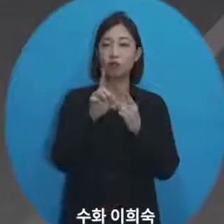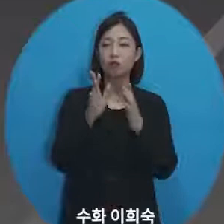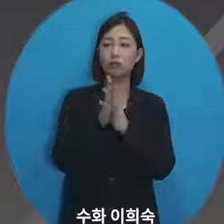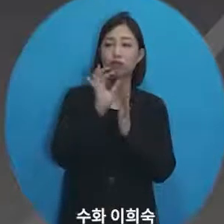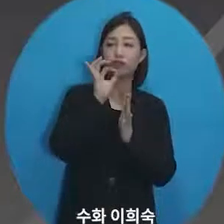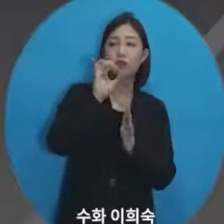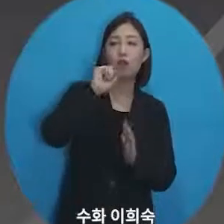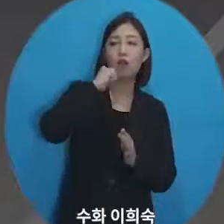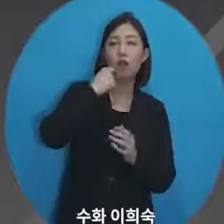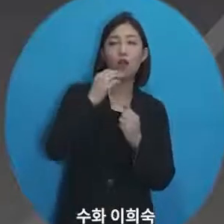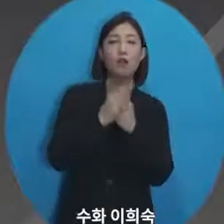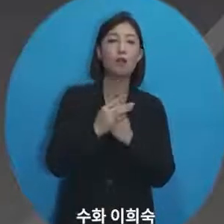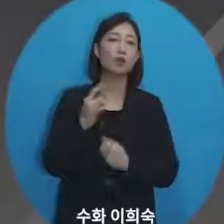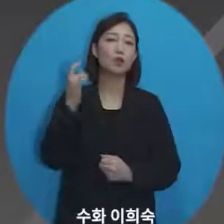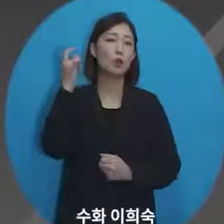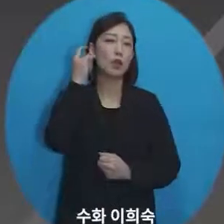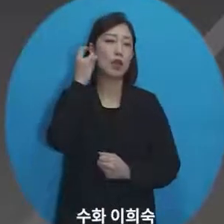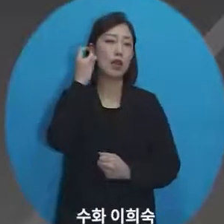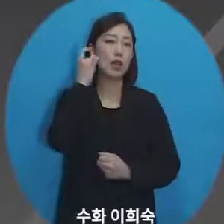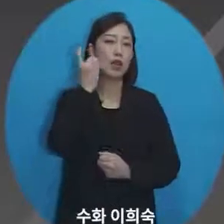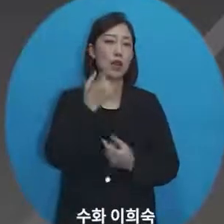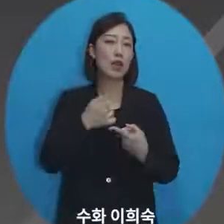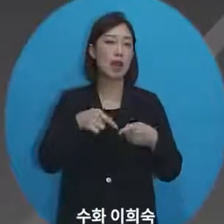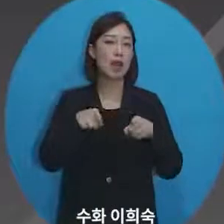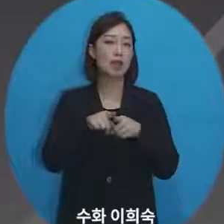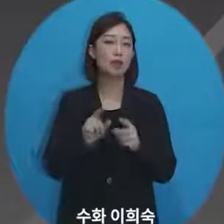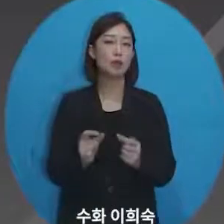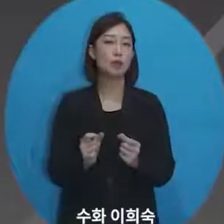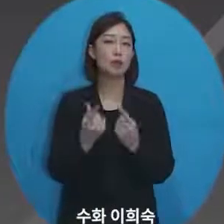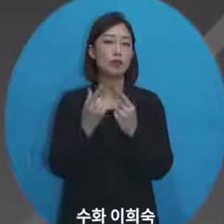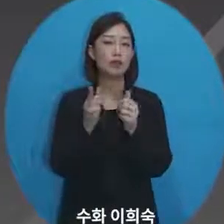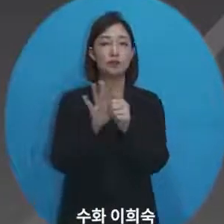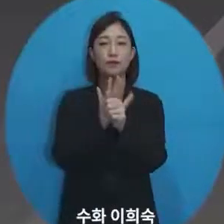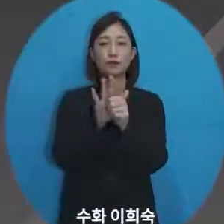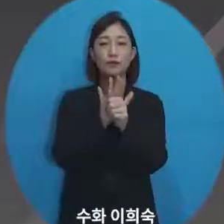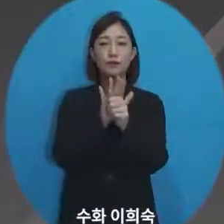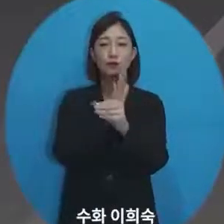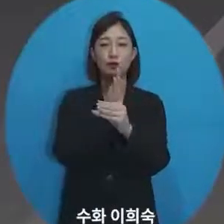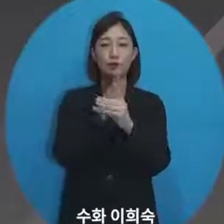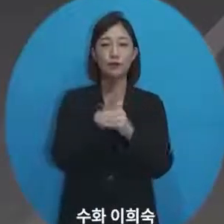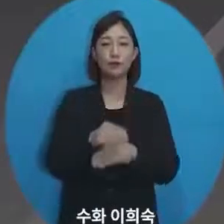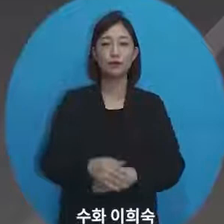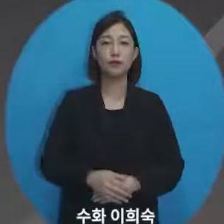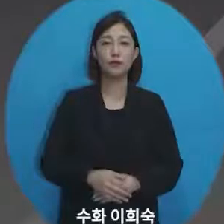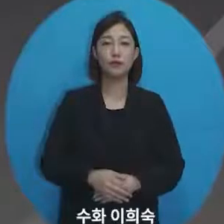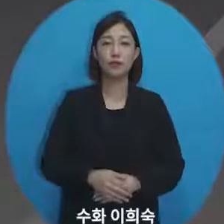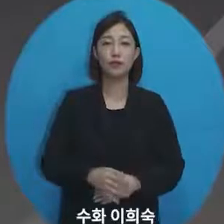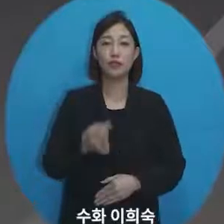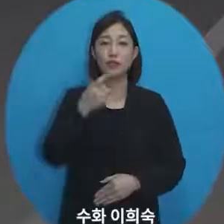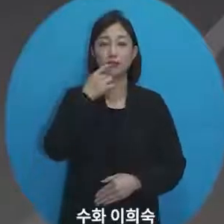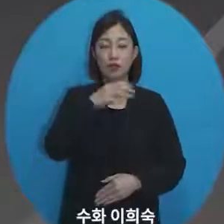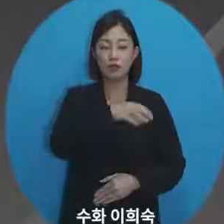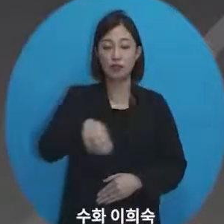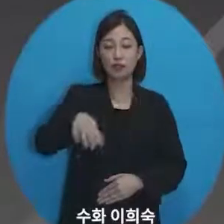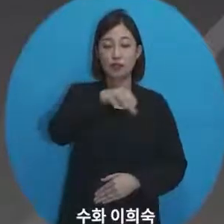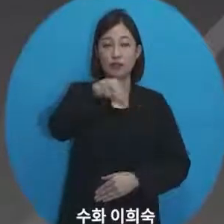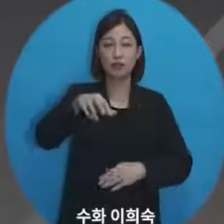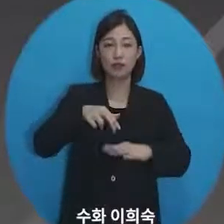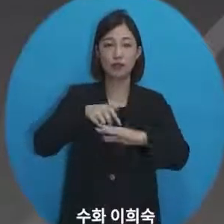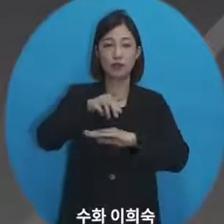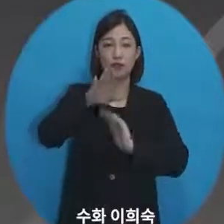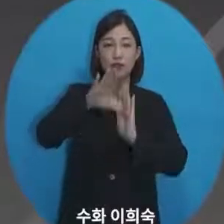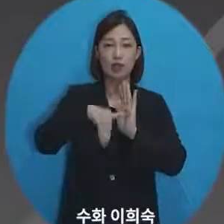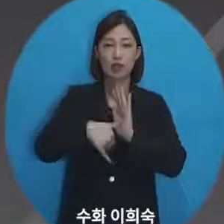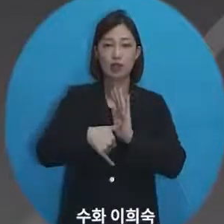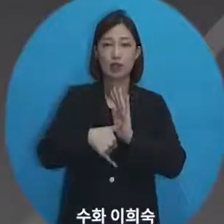제품은 소리뿐만 아니고 할로겐 빛 그리고 그 횡단보도의 형태를 손으로 읽을 수 있는